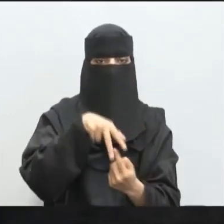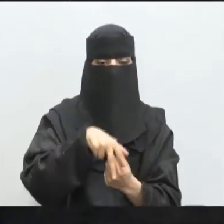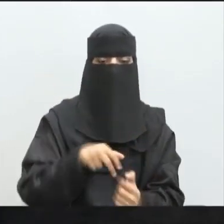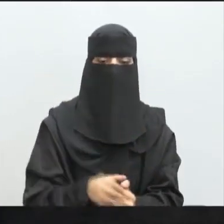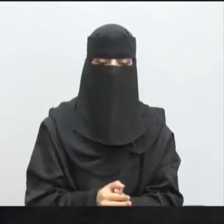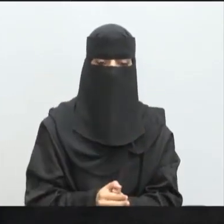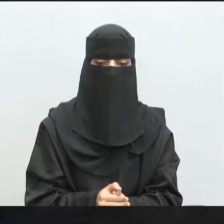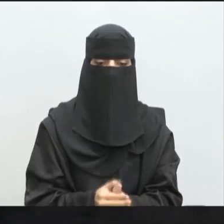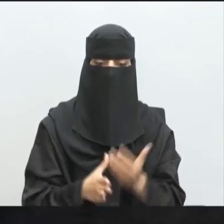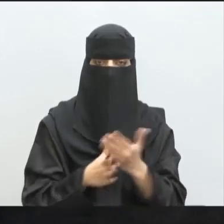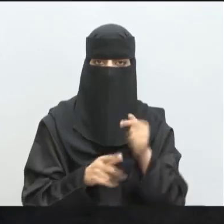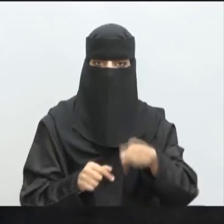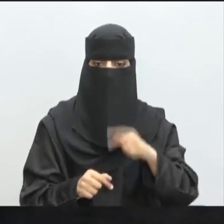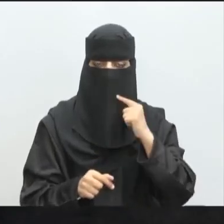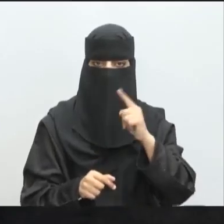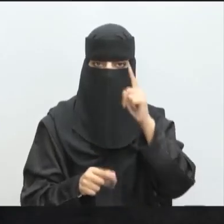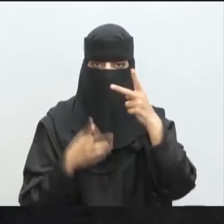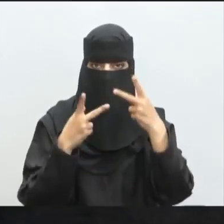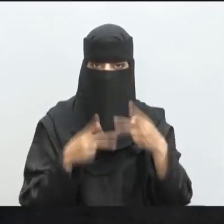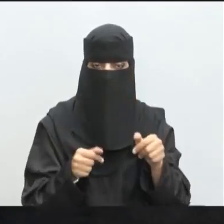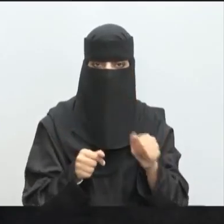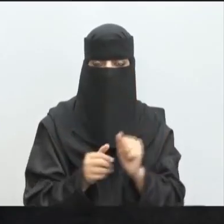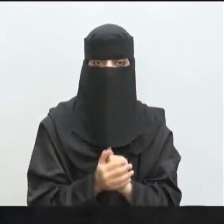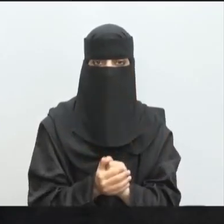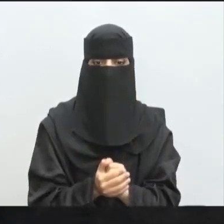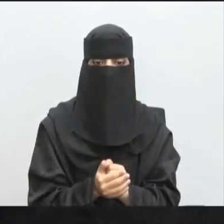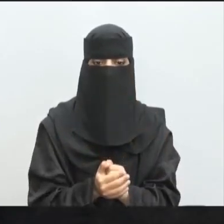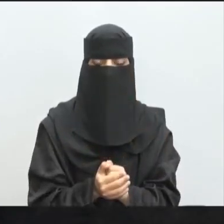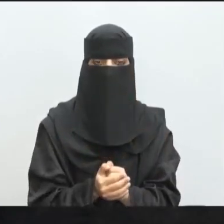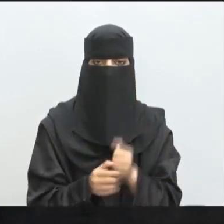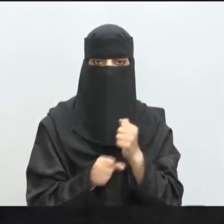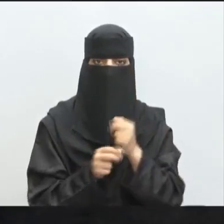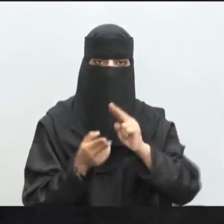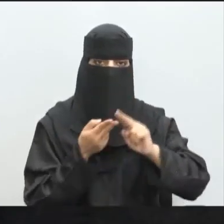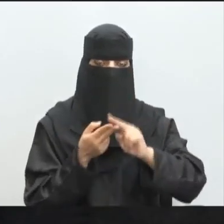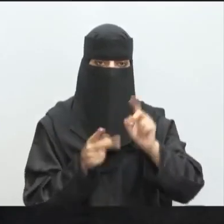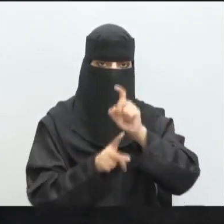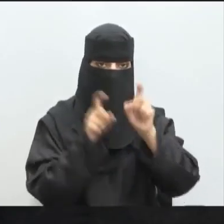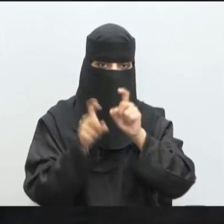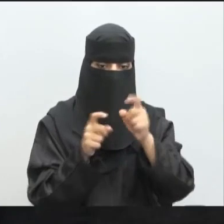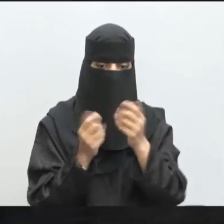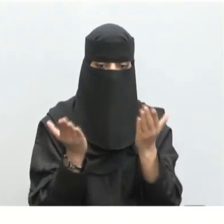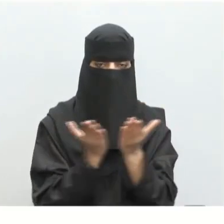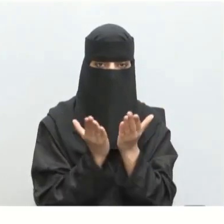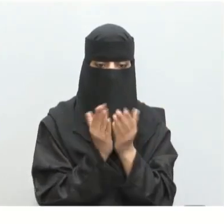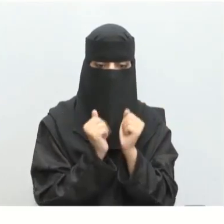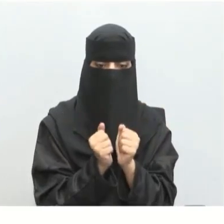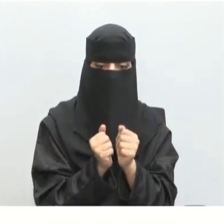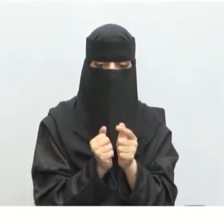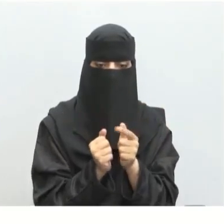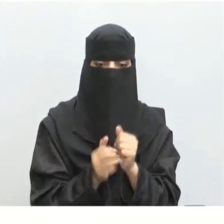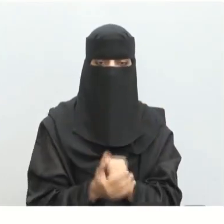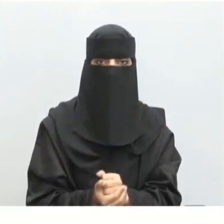الخريطه اليوم باذن الله تعالى نقوم بحل اسئله تقويم درس الخريطه